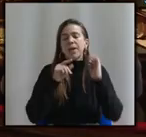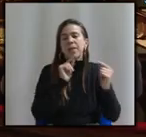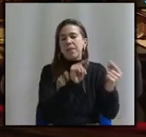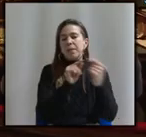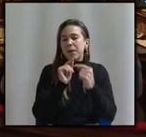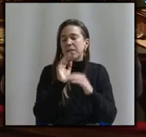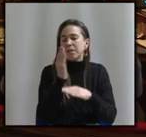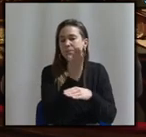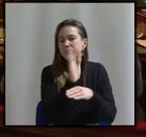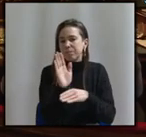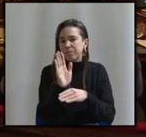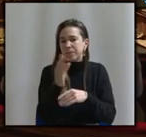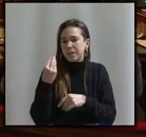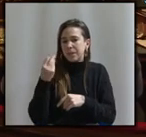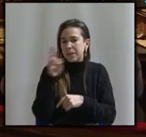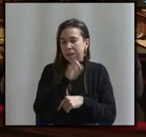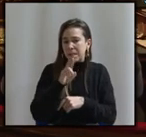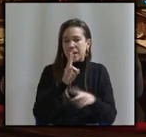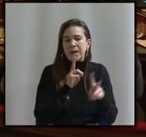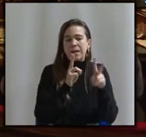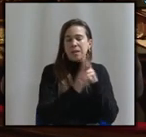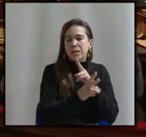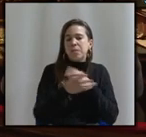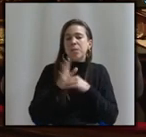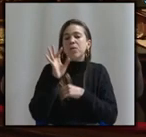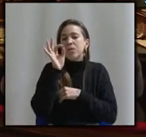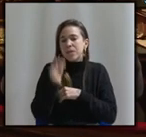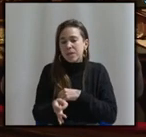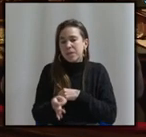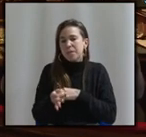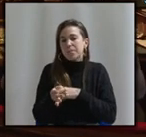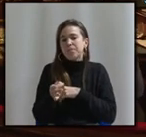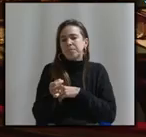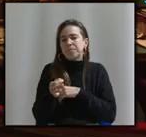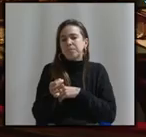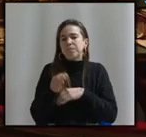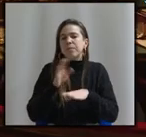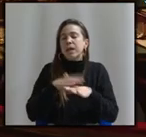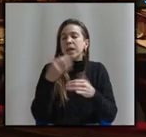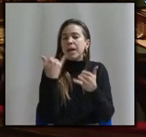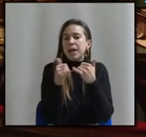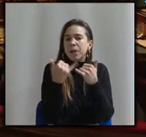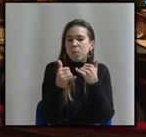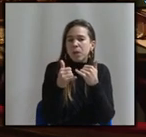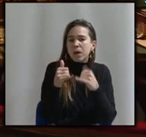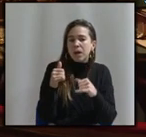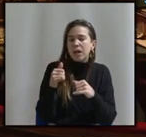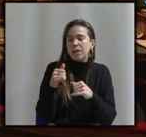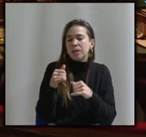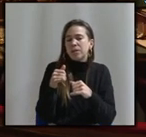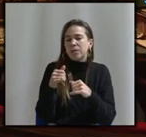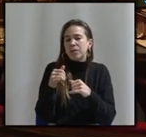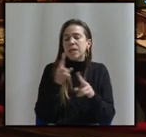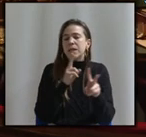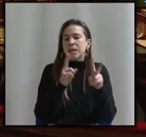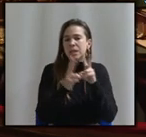per tant li agraeixo la pregunta, però sí que per no cansar la ciutadania em remeto a recuperar la videoacta de la resposta del